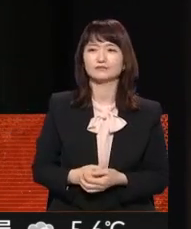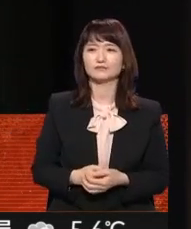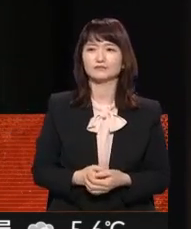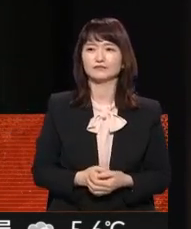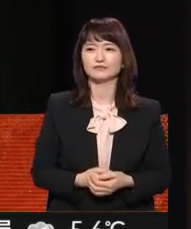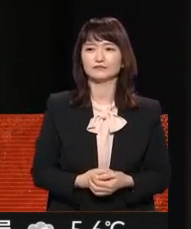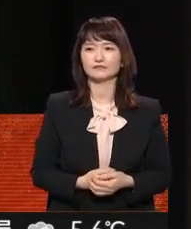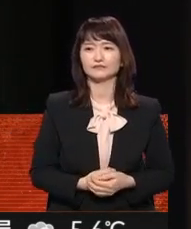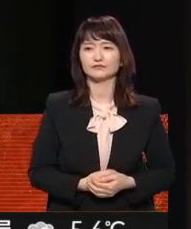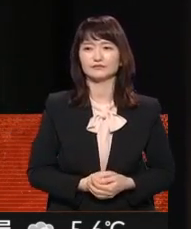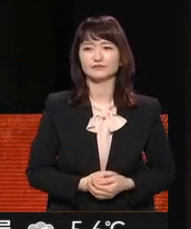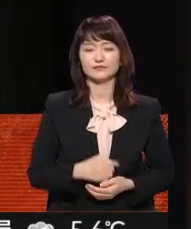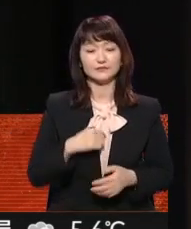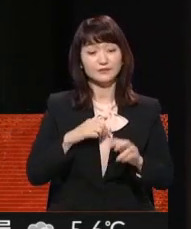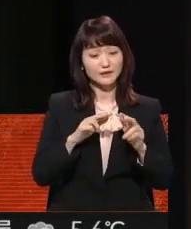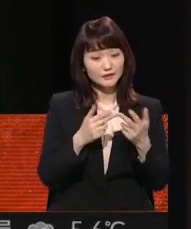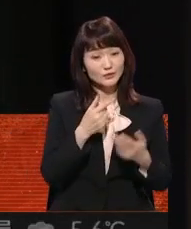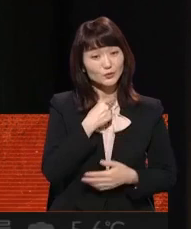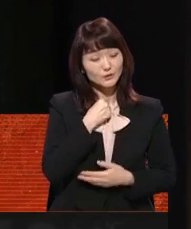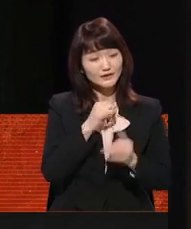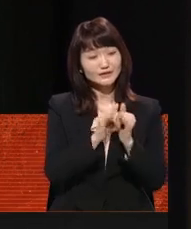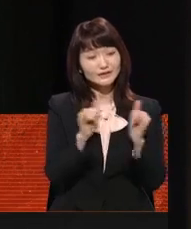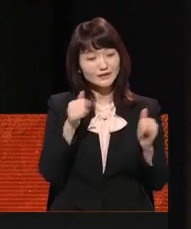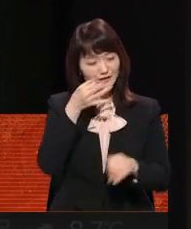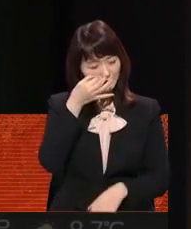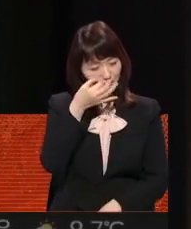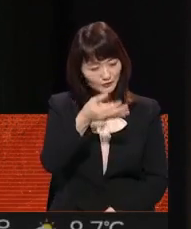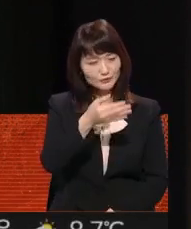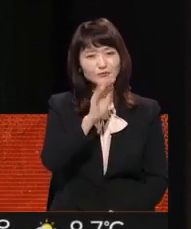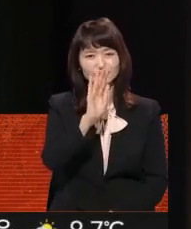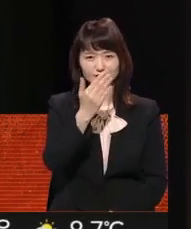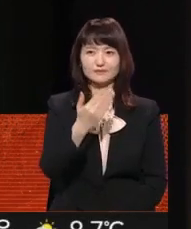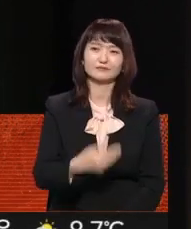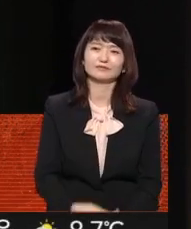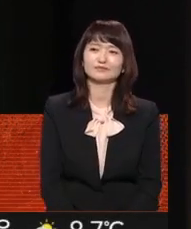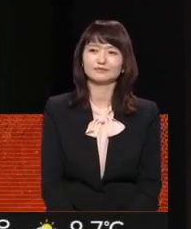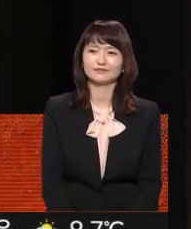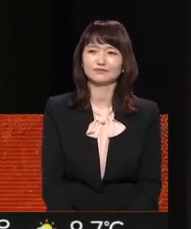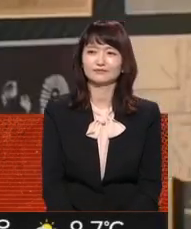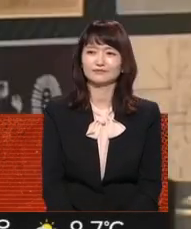프로필 지정해 두시고 본인 원하는 사람들에게만 보여주시면 될 것 같습니다